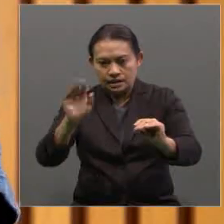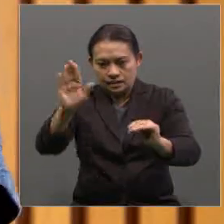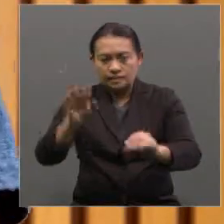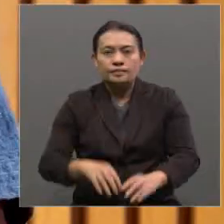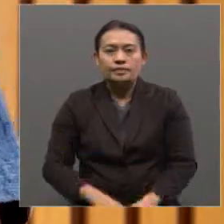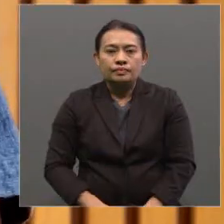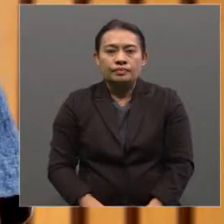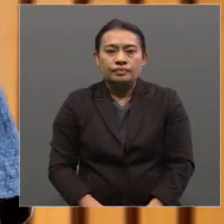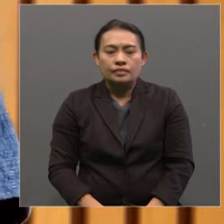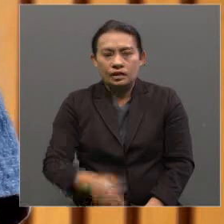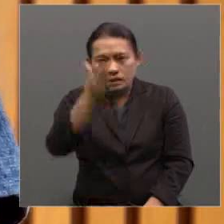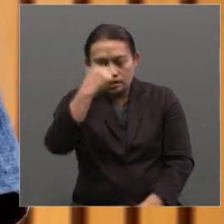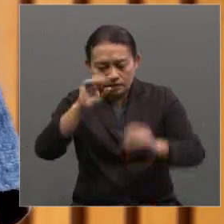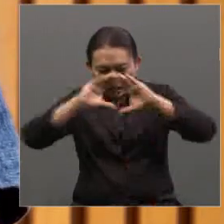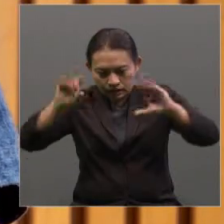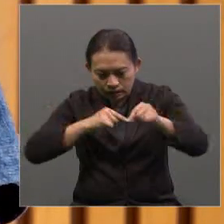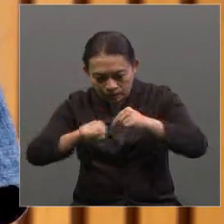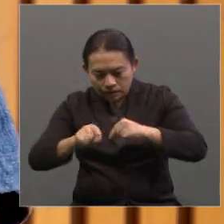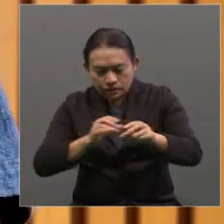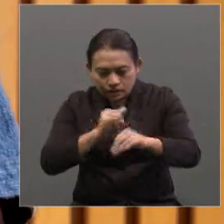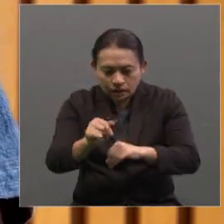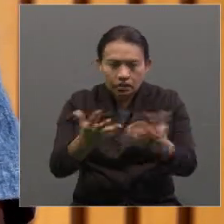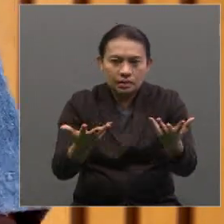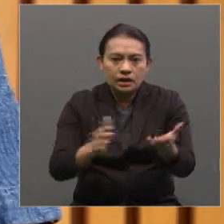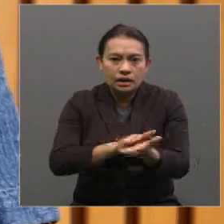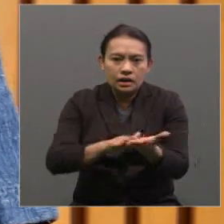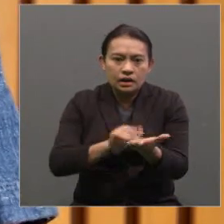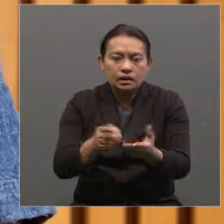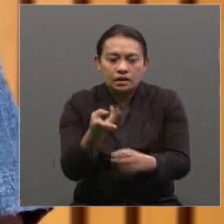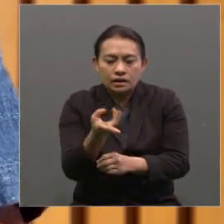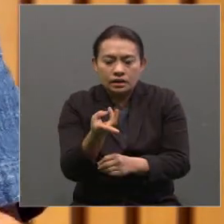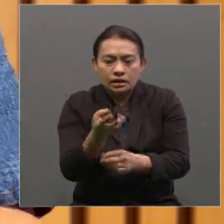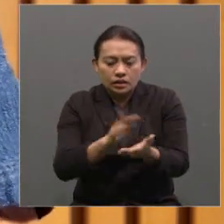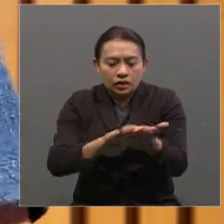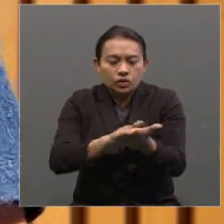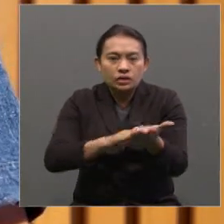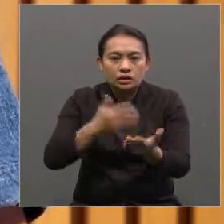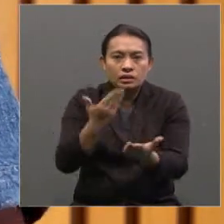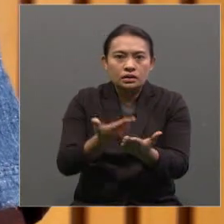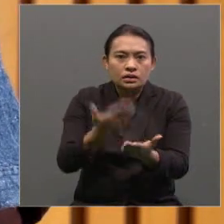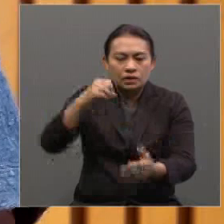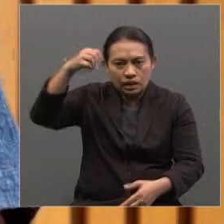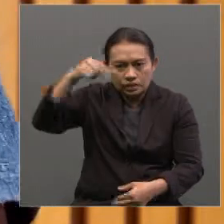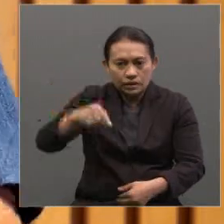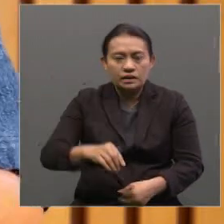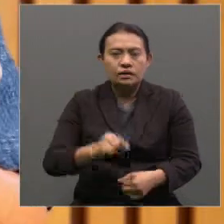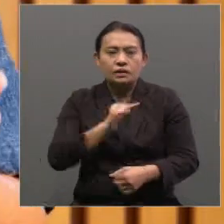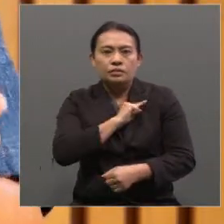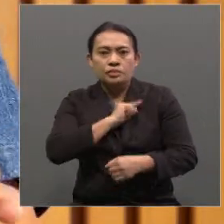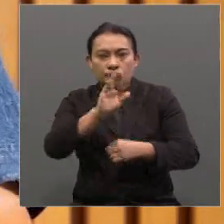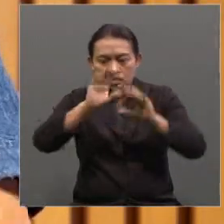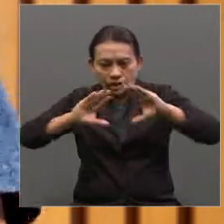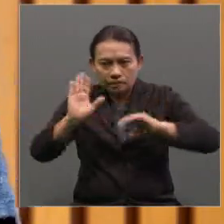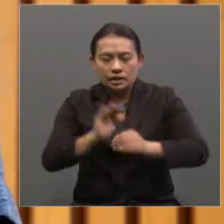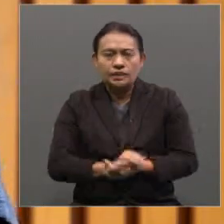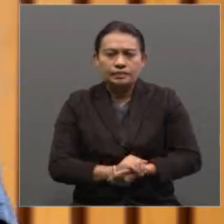ามาบอกว่าเอ๊ะทำไมรัฐต้องเข้าไปแทรกแซงขอโทษนะครับเอาราคาค่าไฟอะไรอย่างเงี้ยมันไม่ใช่บทบาทของรัฐใช่ไหมครับแต่เสรีนิยม